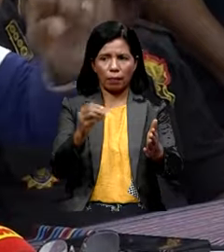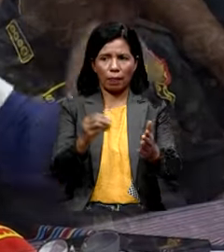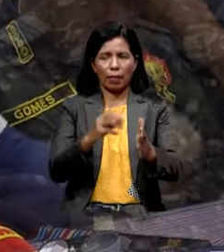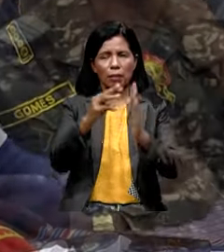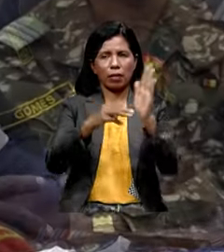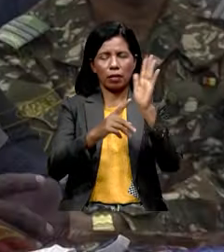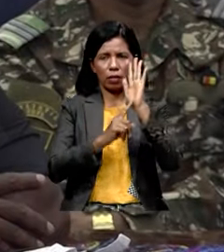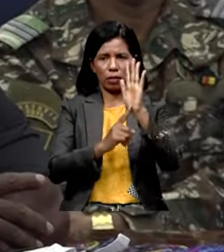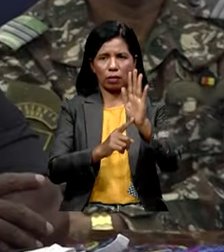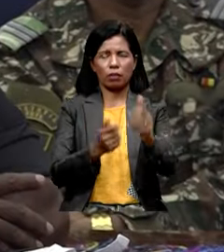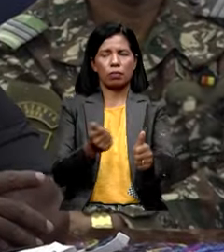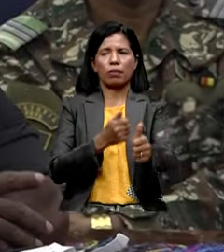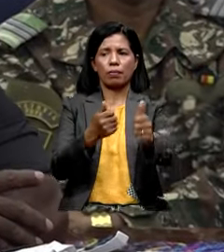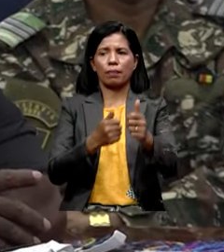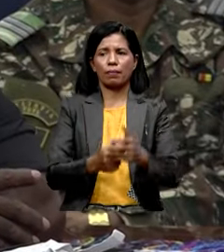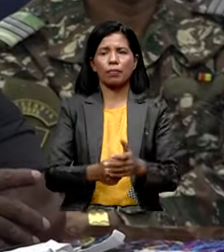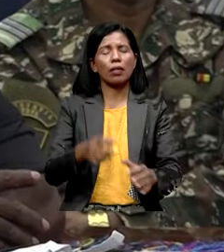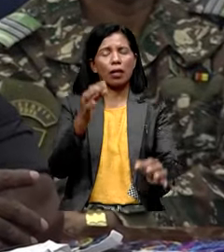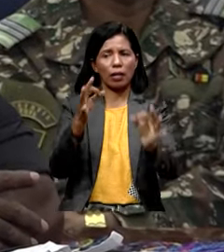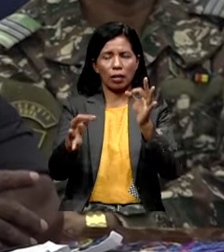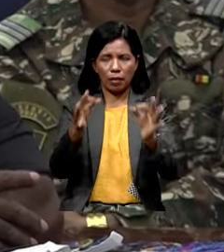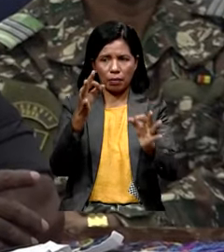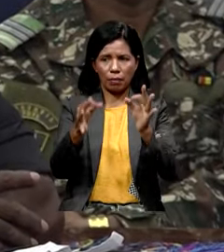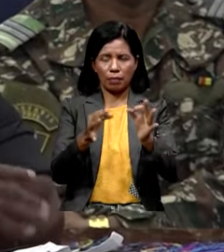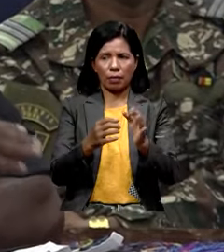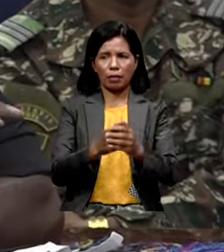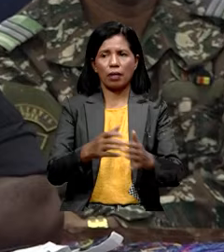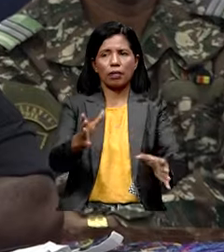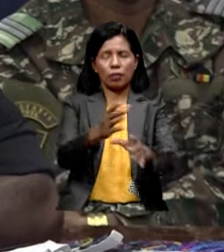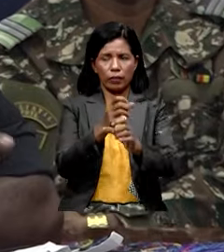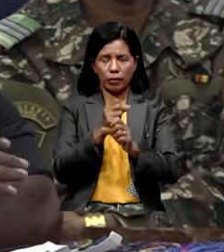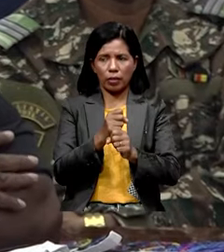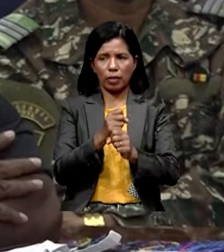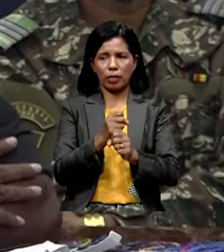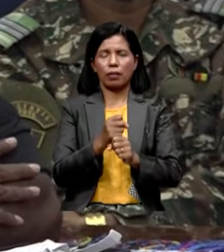dunir tuir. Quando a tu fonte